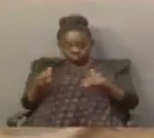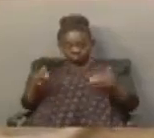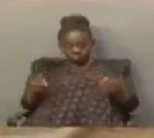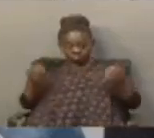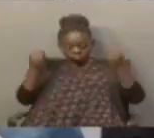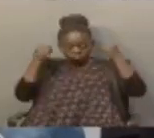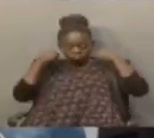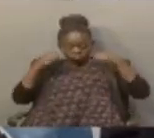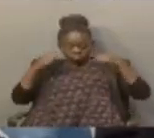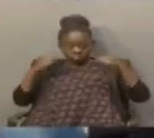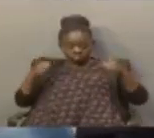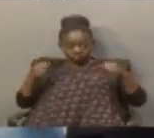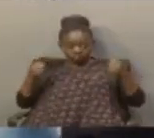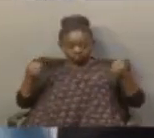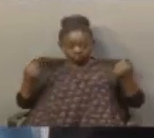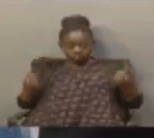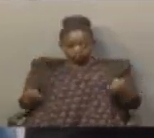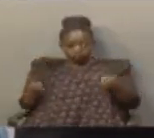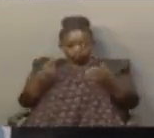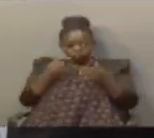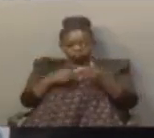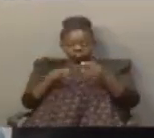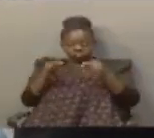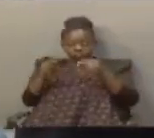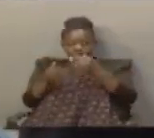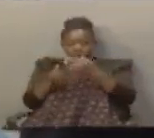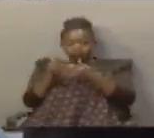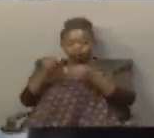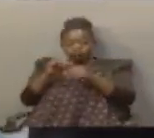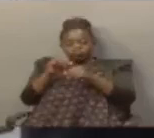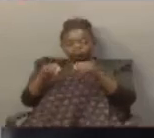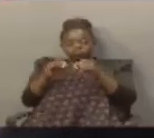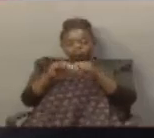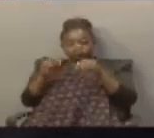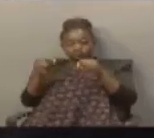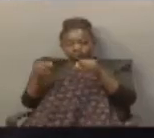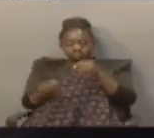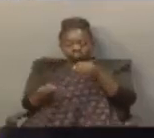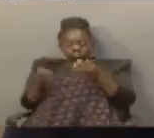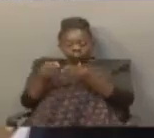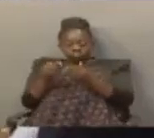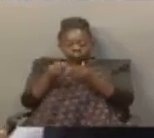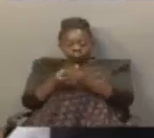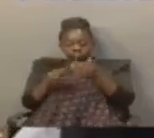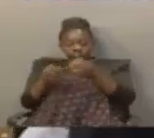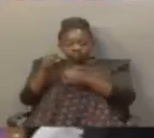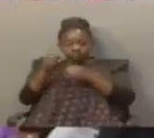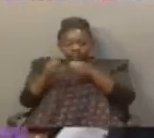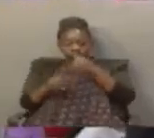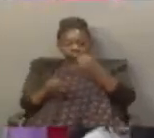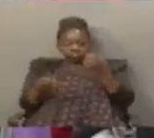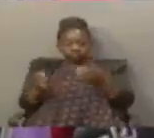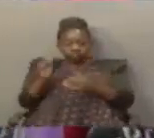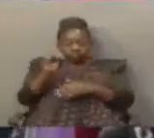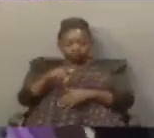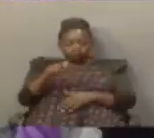bajja gimu bako. Ategeezezza nti ebyobutalabirira mwana mukazi wa alimba kuba n'ensimbi ezasembayo